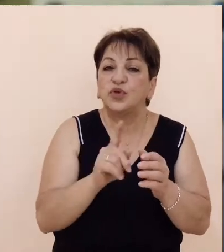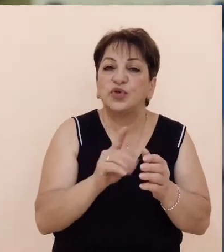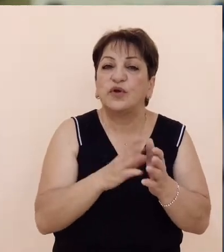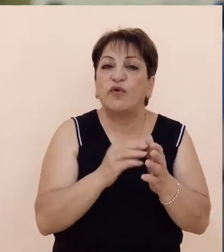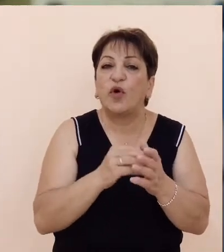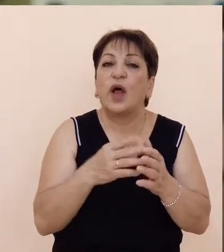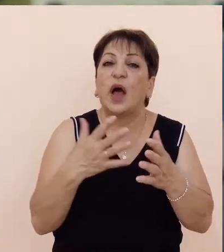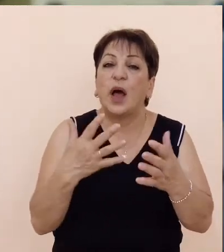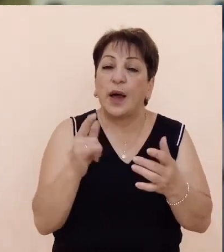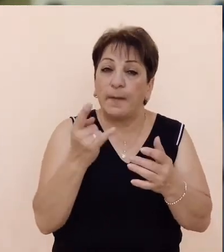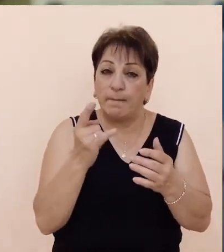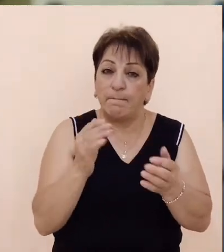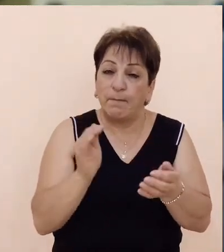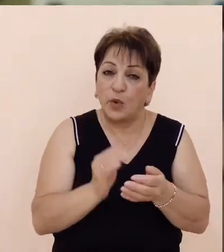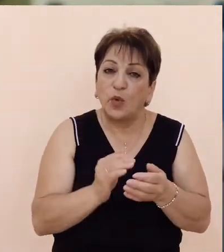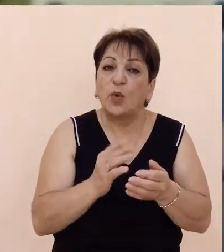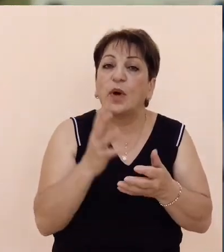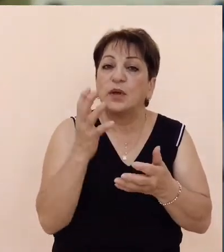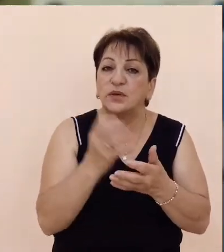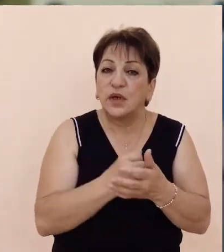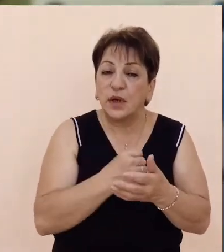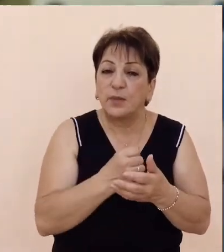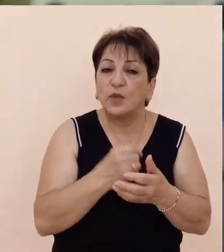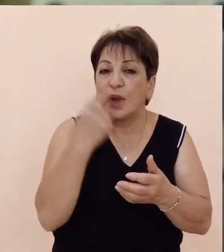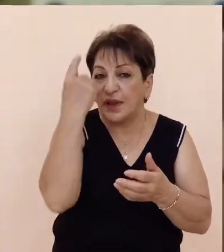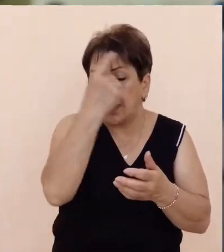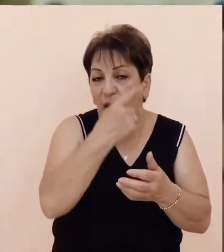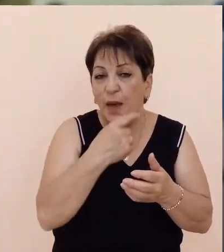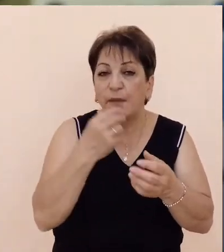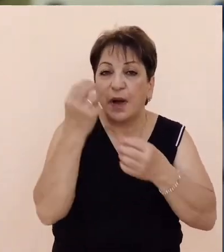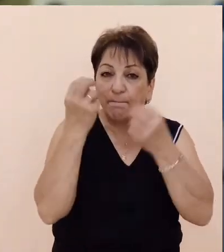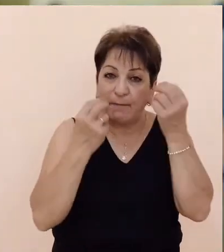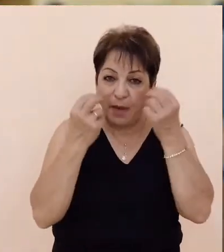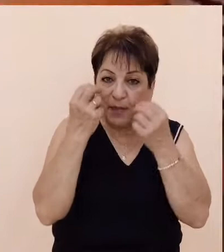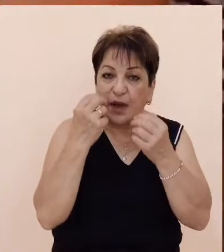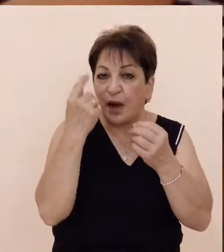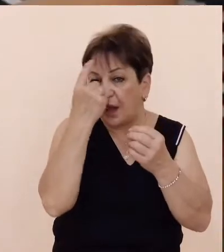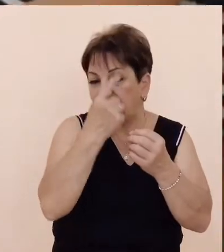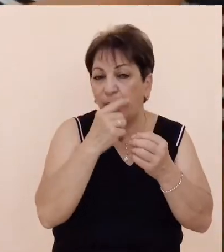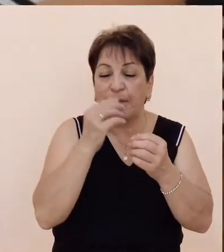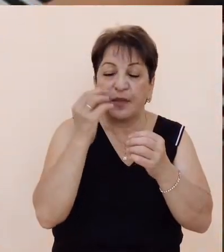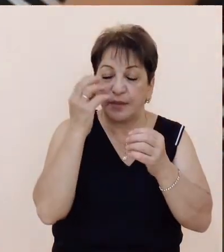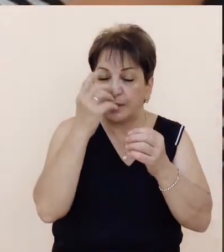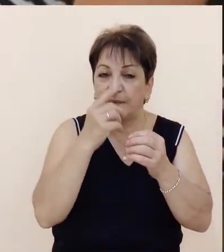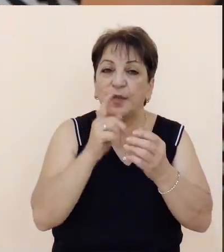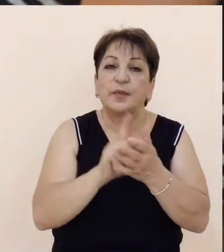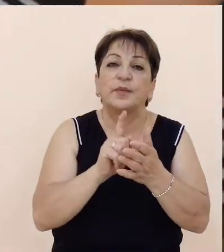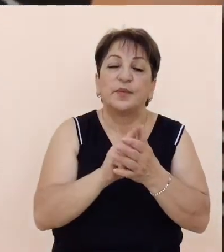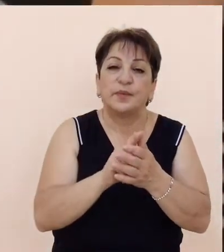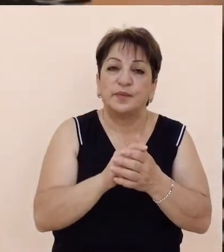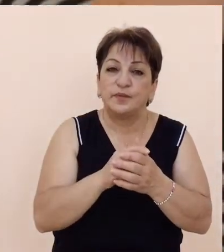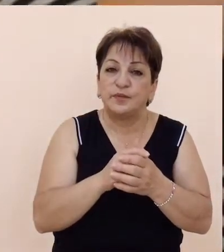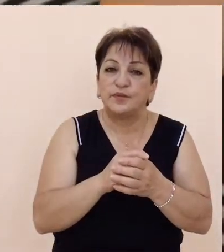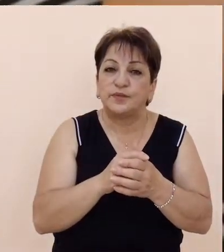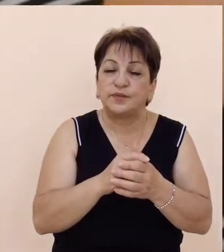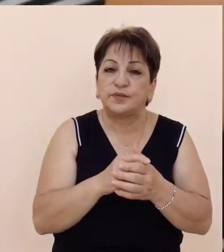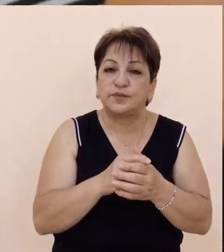որ պտուղը արդեն իսկ ձեռք է բերում դեմքի միմիկայի մկանների շարժելու ունակություն։ Շատ խղիներ